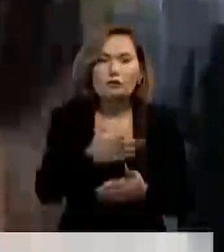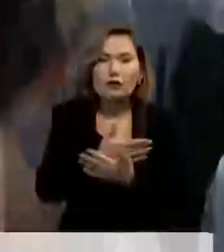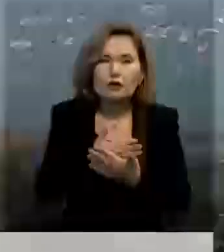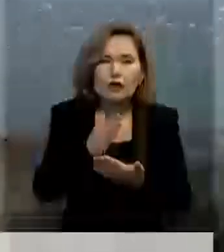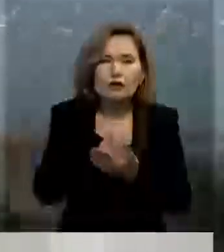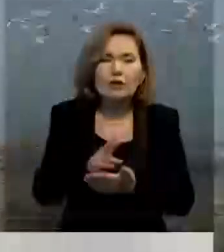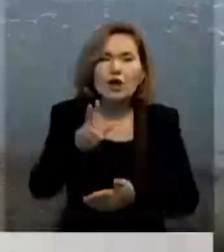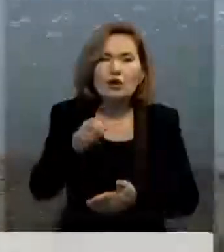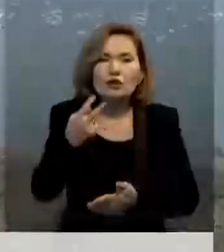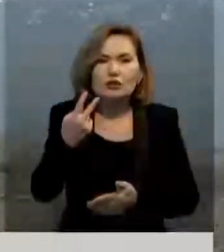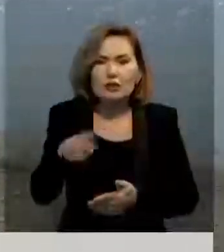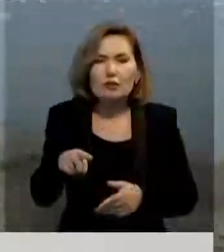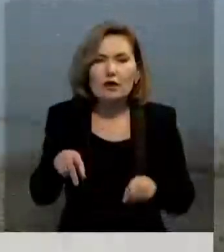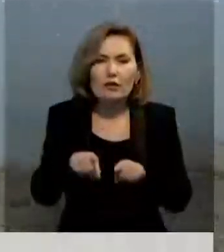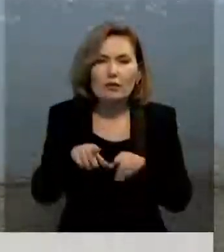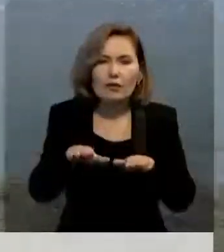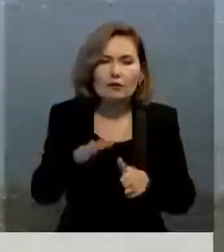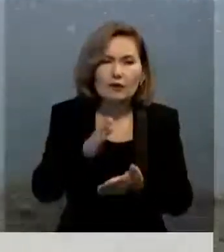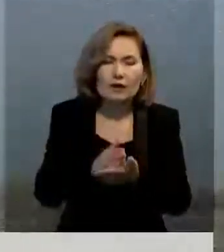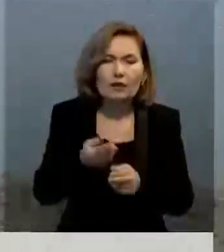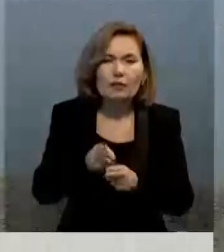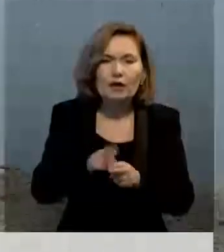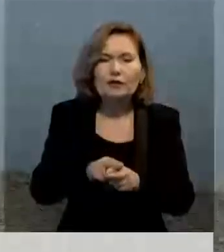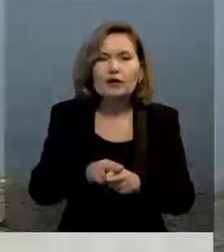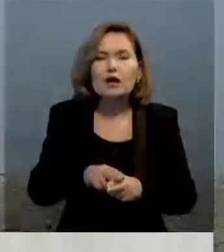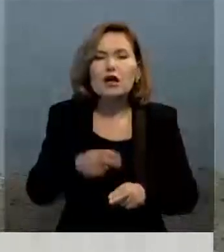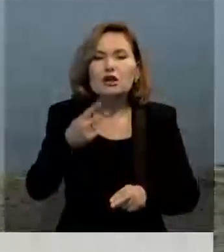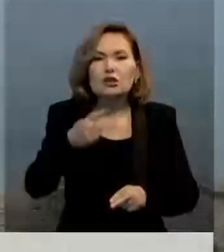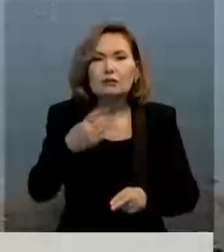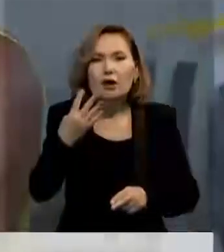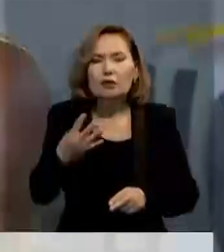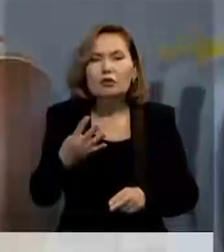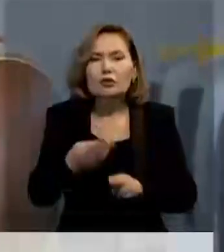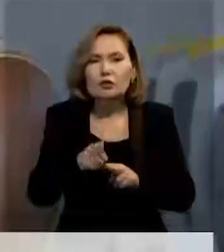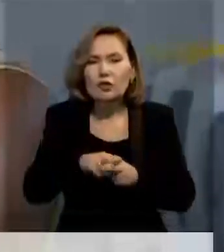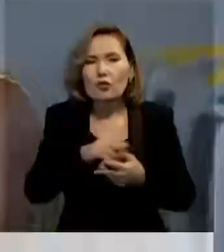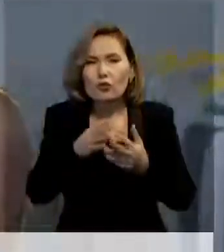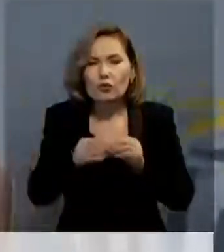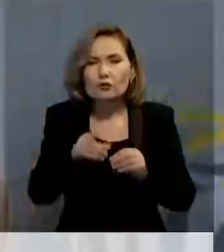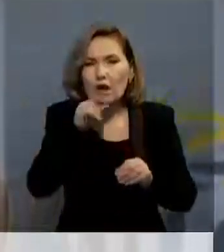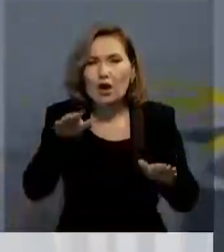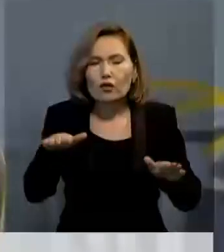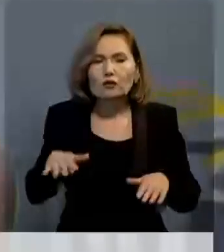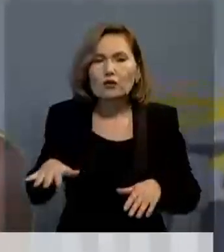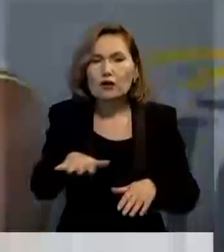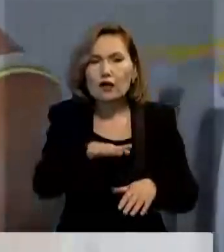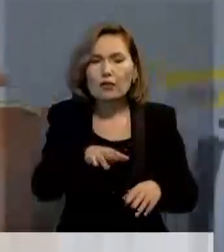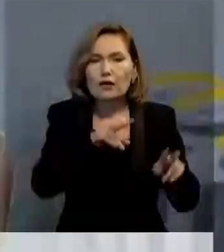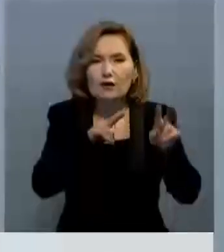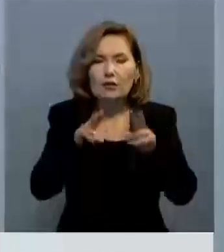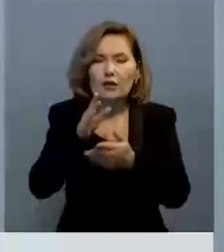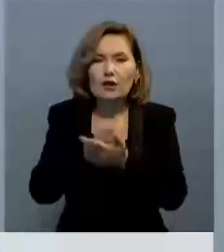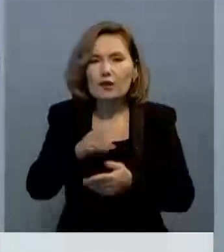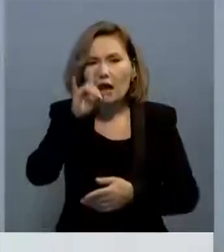түрінің 320-дан астамы бар. Жоғалу алдында тұрған 24 құс түрінің 12-сі де қорықшылар бақылауында. Бір қызығы,